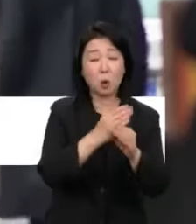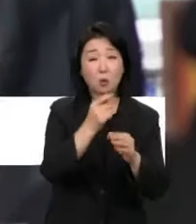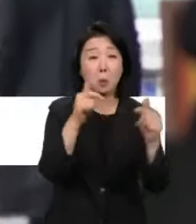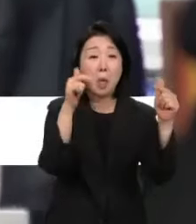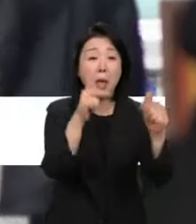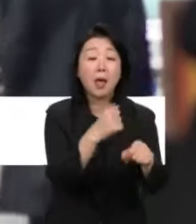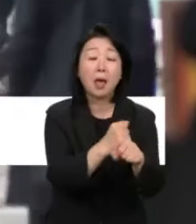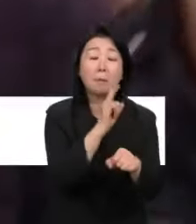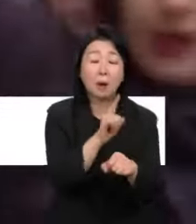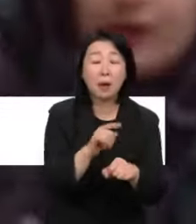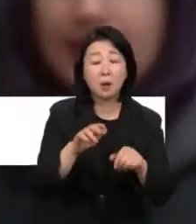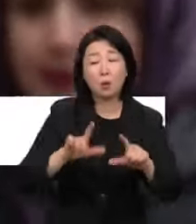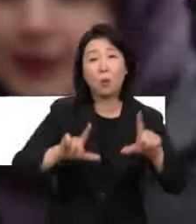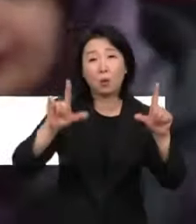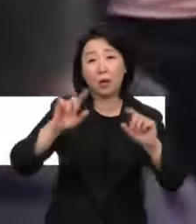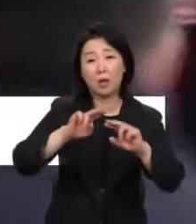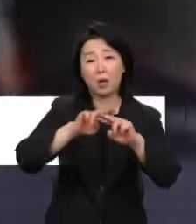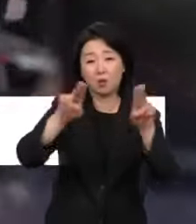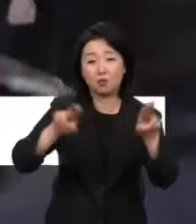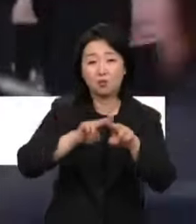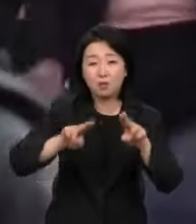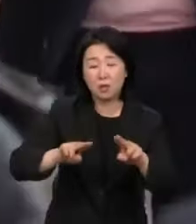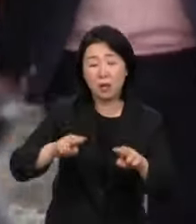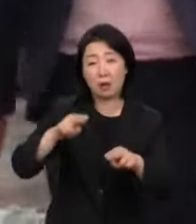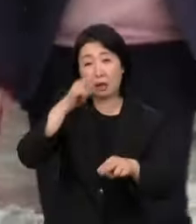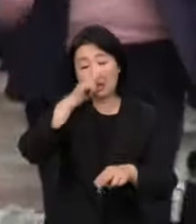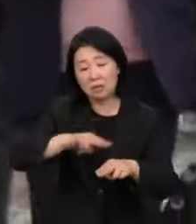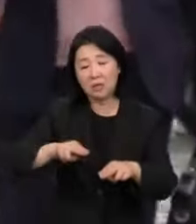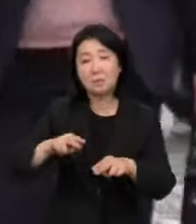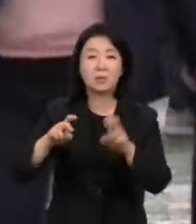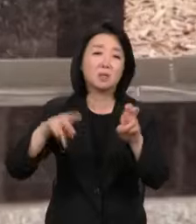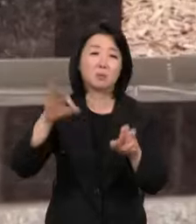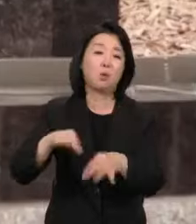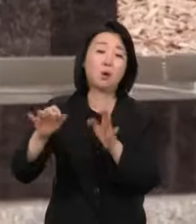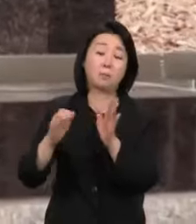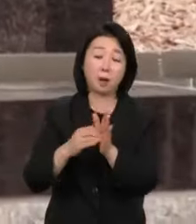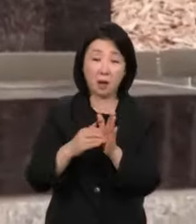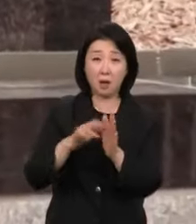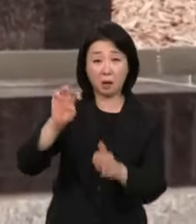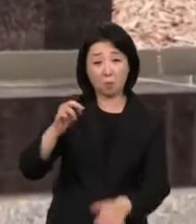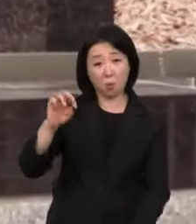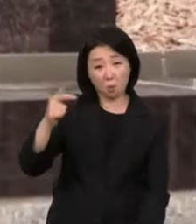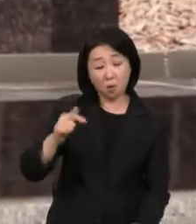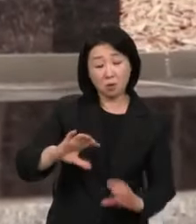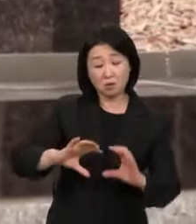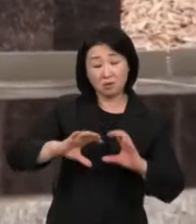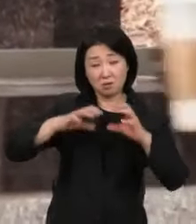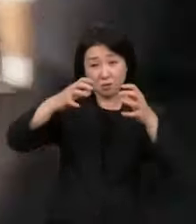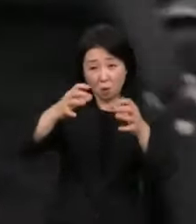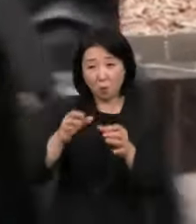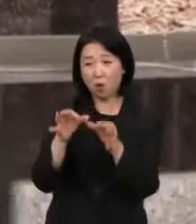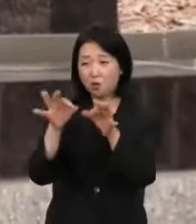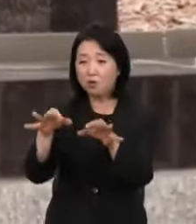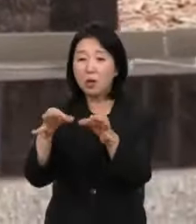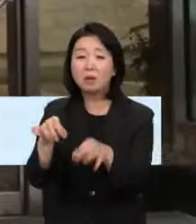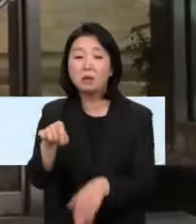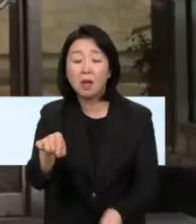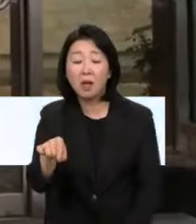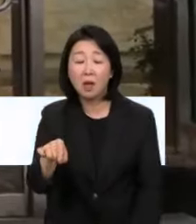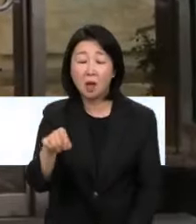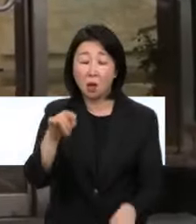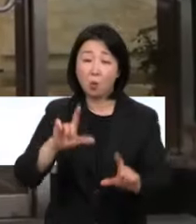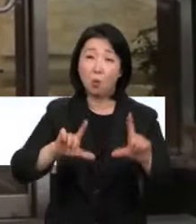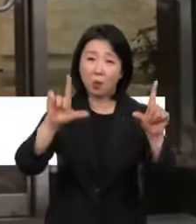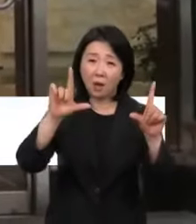올 들어서만 20% 가까이 올랐습니다. JP모건 등 일부 글로벌 투자 은행은 올 여름쯤 유가가